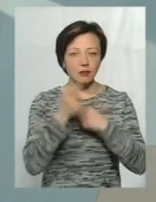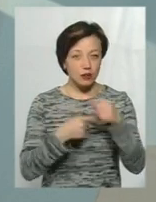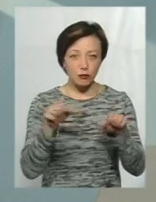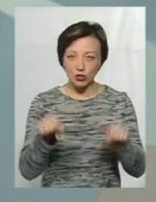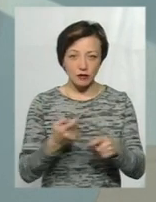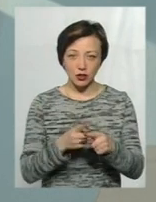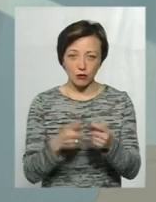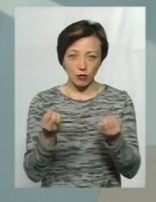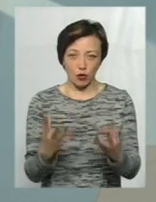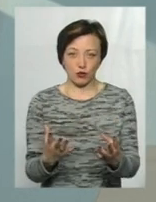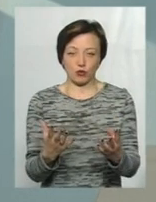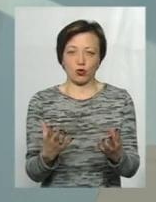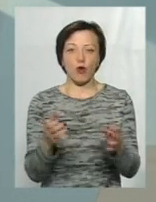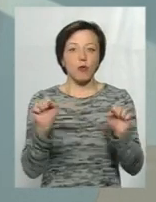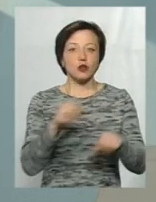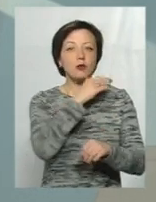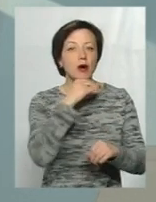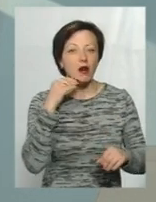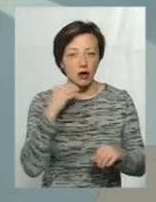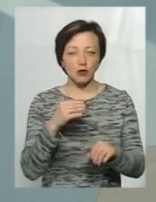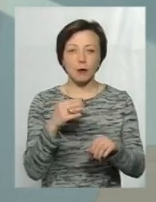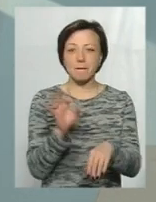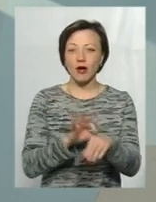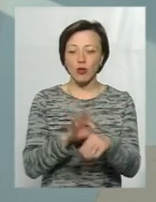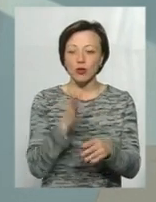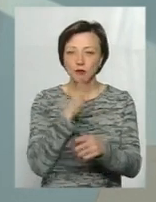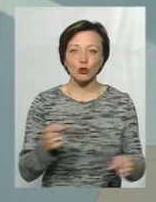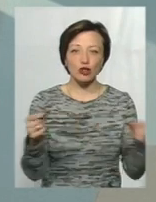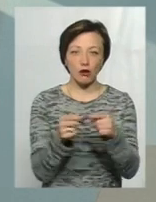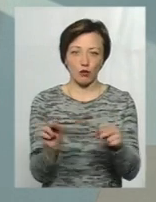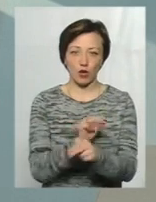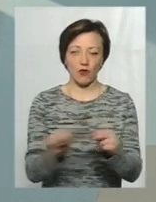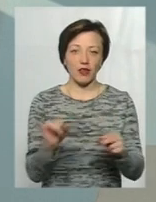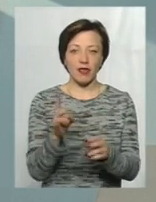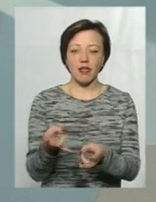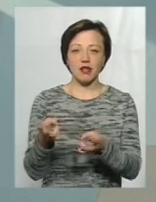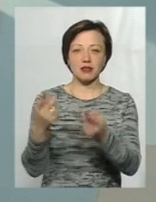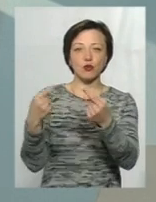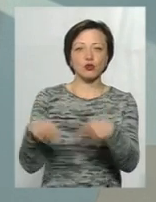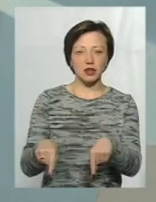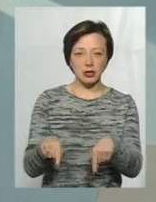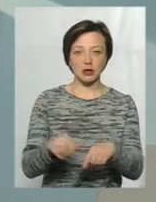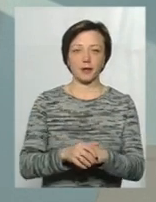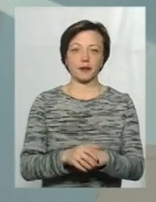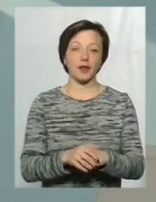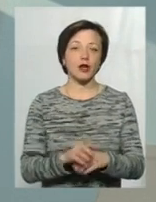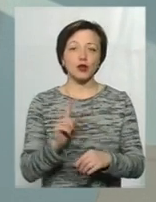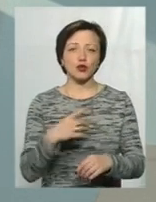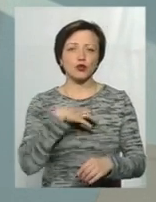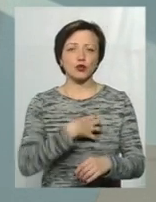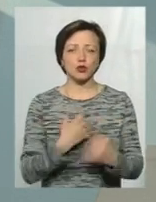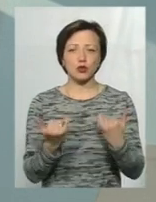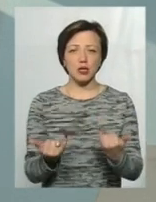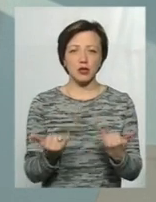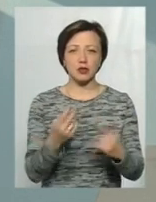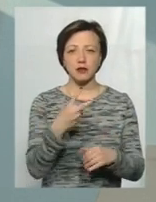це просто непліддя, а можна дуже багато патологій своєчасно пролікувати і не запустити патологію. Тому що сумно, що от зараз